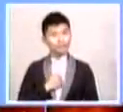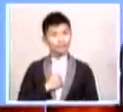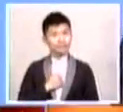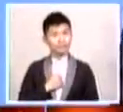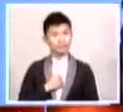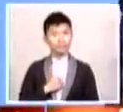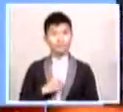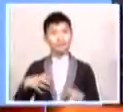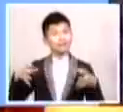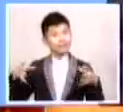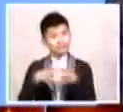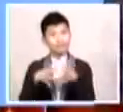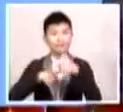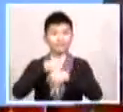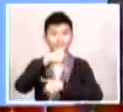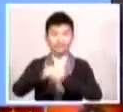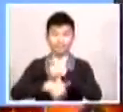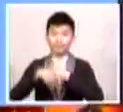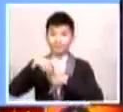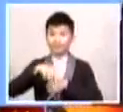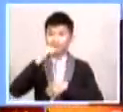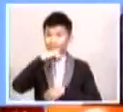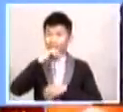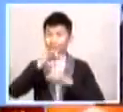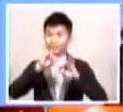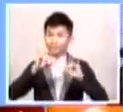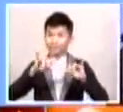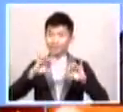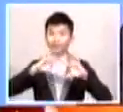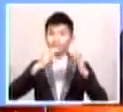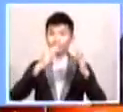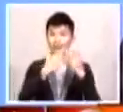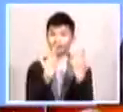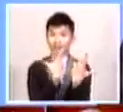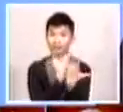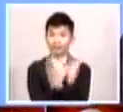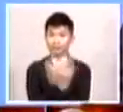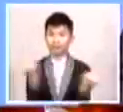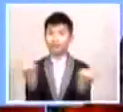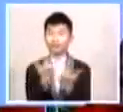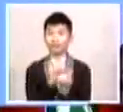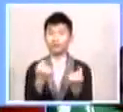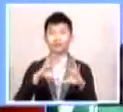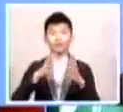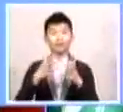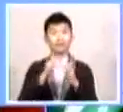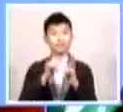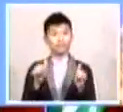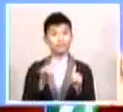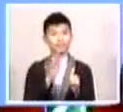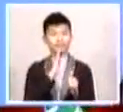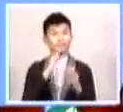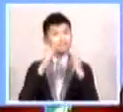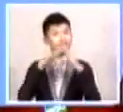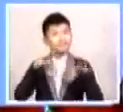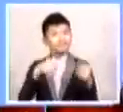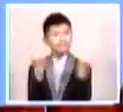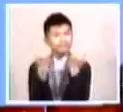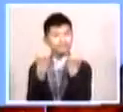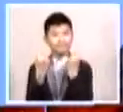块生活在这一块土地上，同一个国家的国民，咱拢是厝边隔